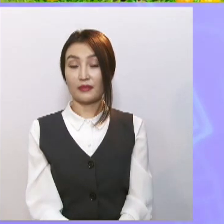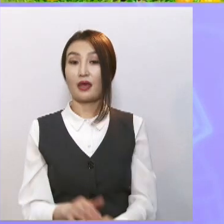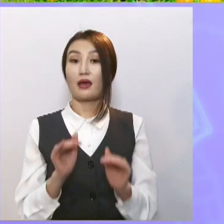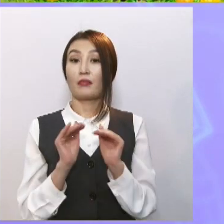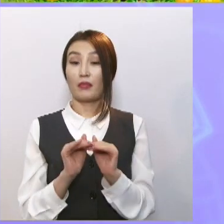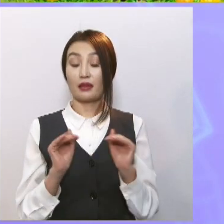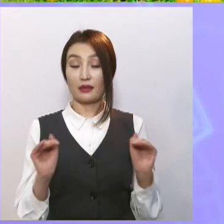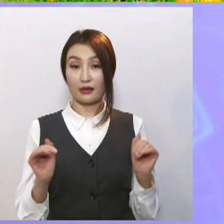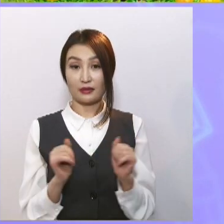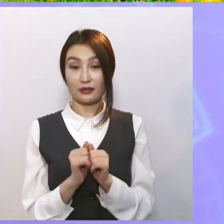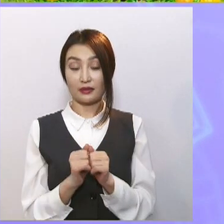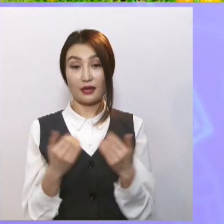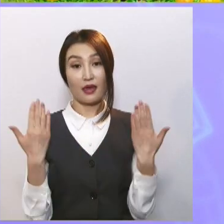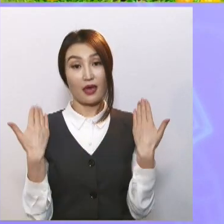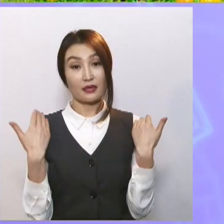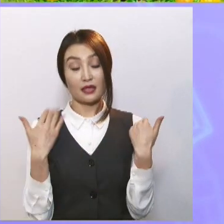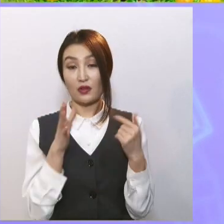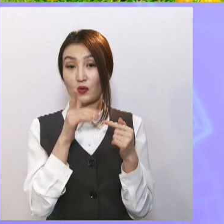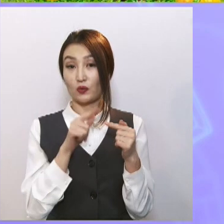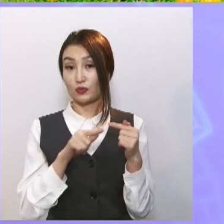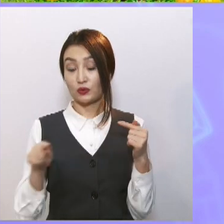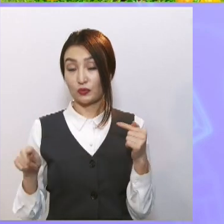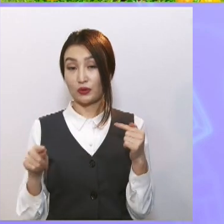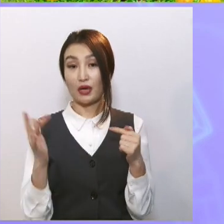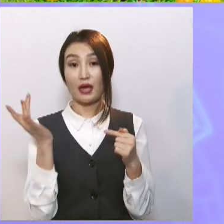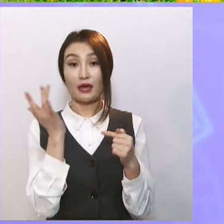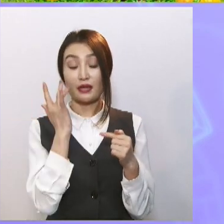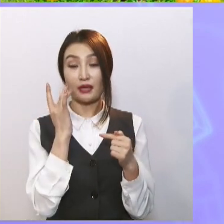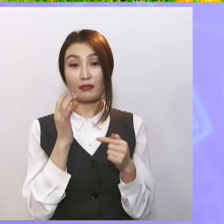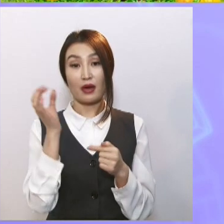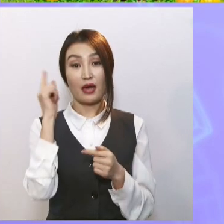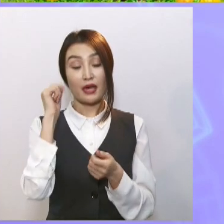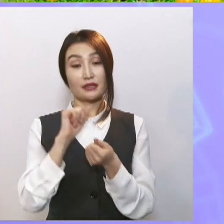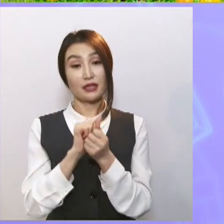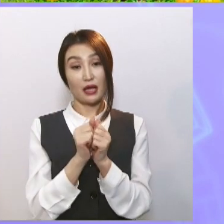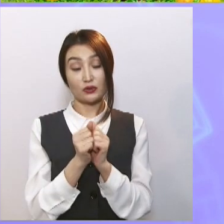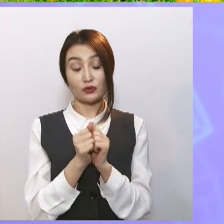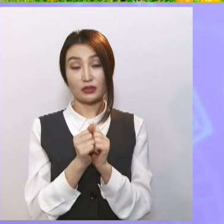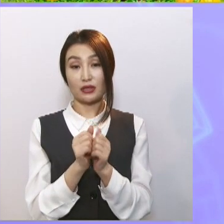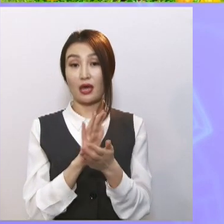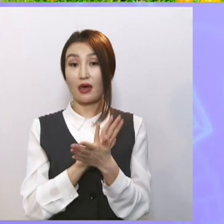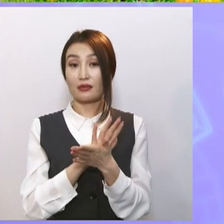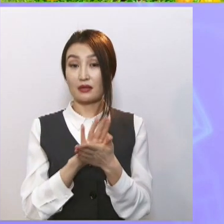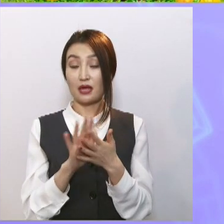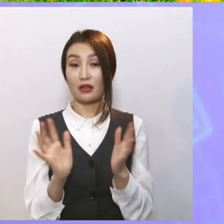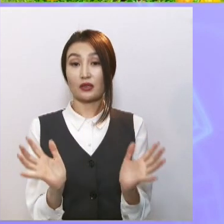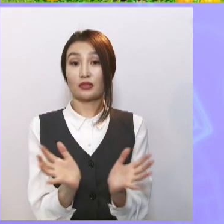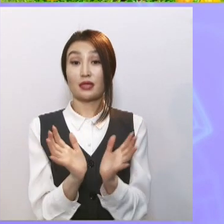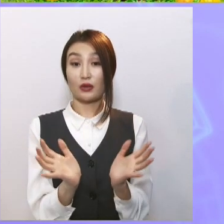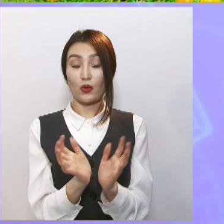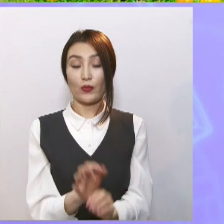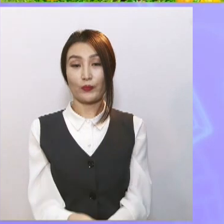Балдар, эс алуу учурунда дайыма эске алчу нерсе тазалыкты сактоо болуп